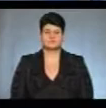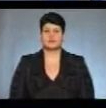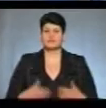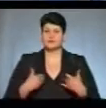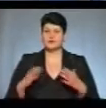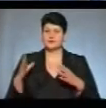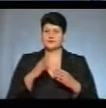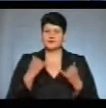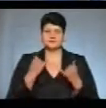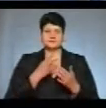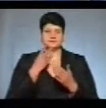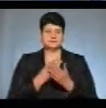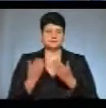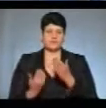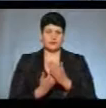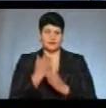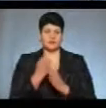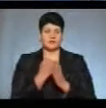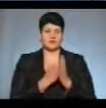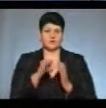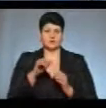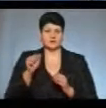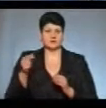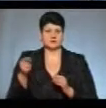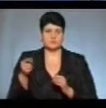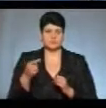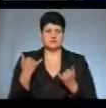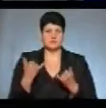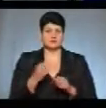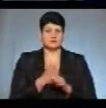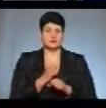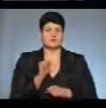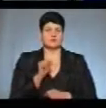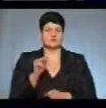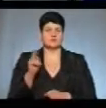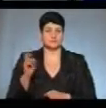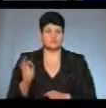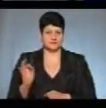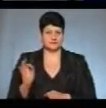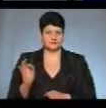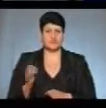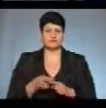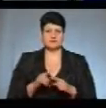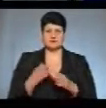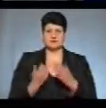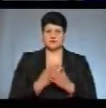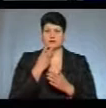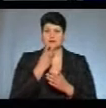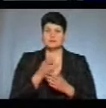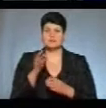Вітаю усіх, хто зараз з нами. Новини в ефірі телеканалу UA Тернопіль, у студії Анастасія Чачко. І у цьому випуску дивіться про